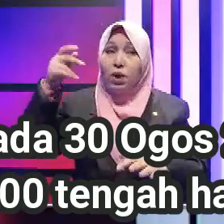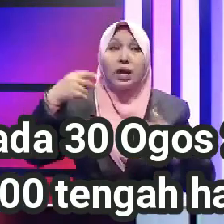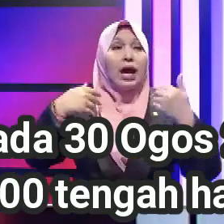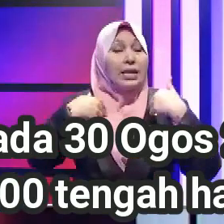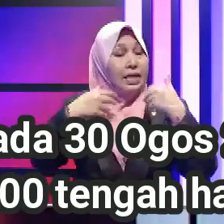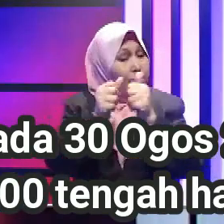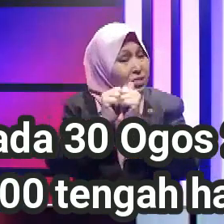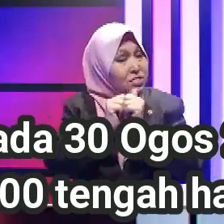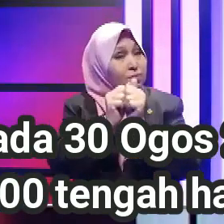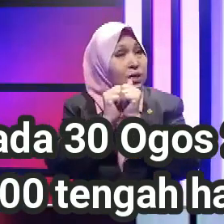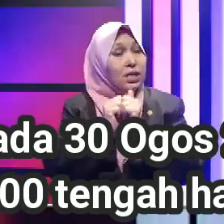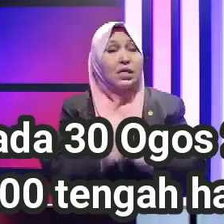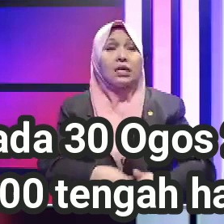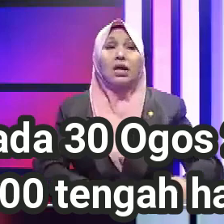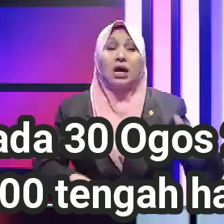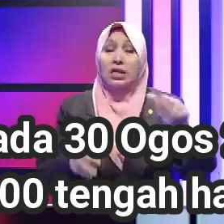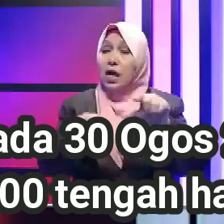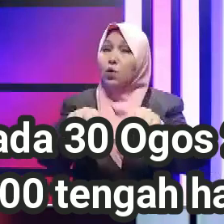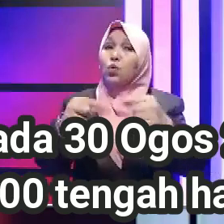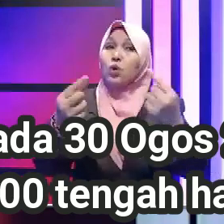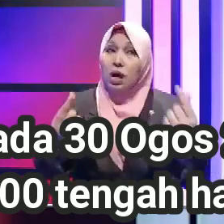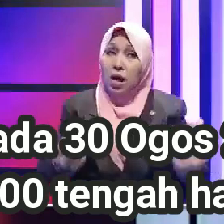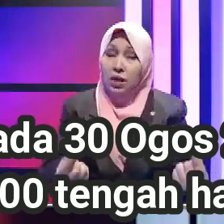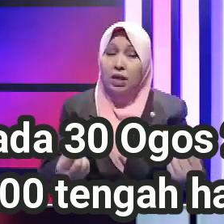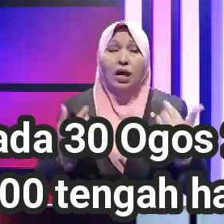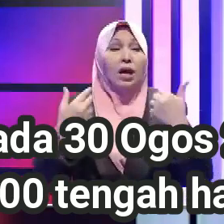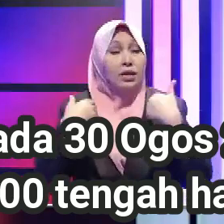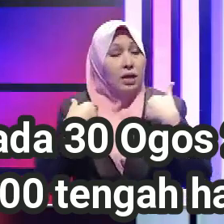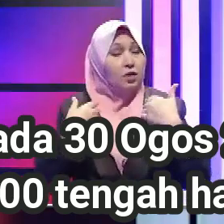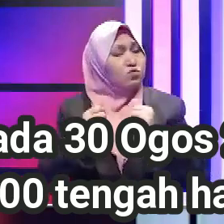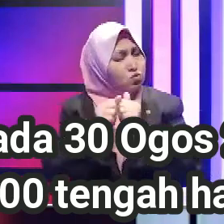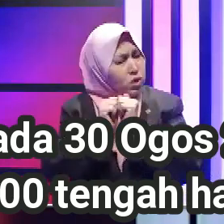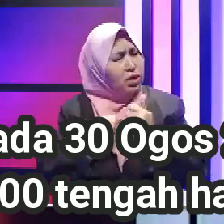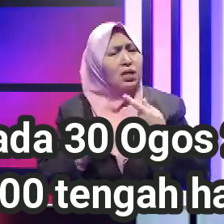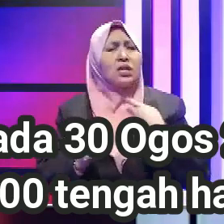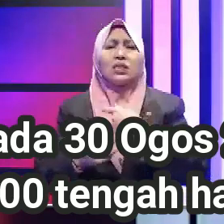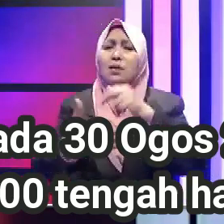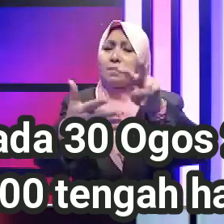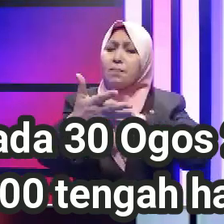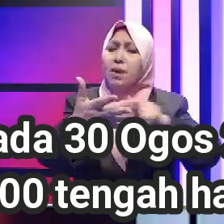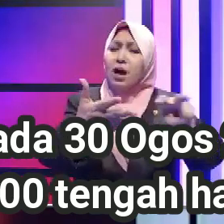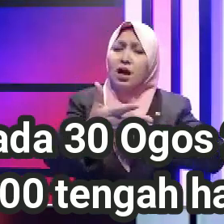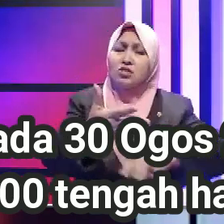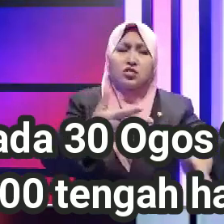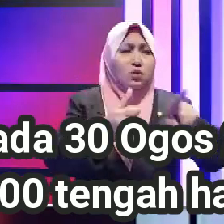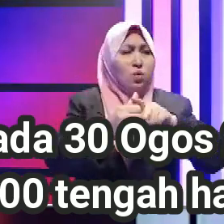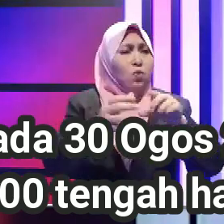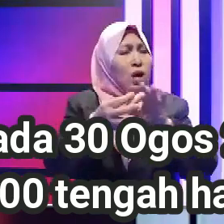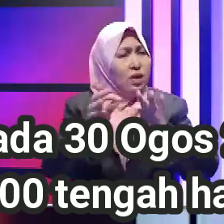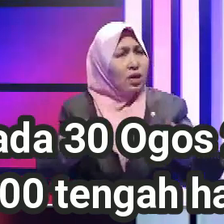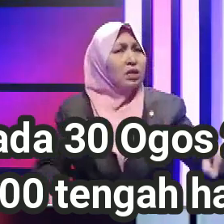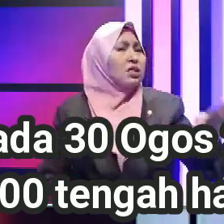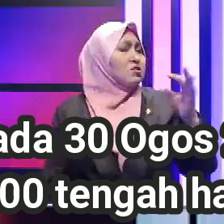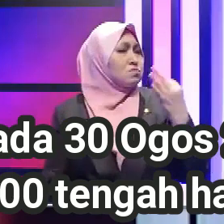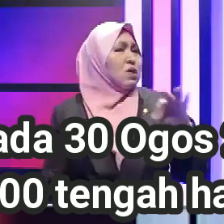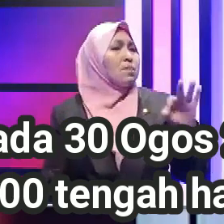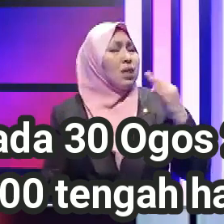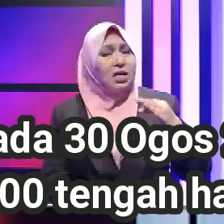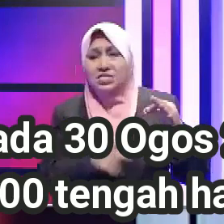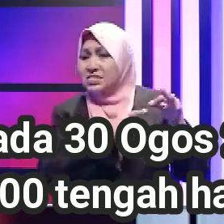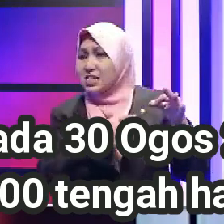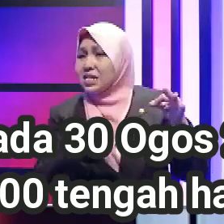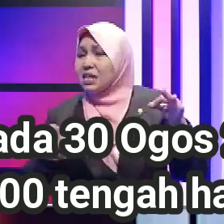bersama dengan pohon-pohon Mushaf dan mushaf yang adil Mari sama-sama kita bacakan dahulu ayat yang ke-19 hingga